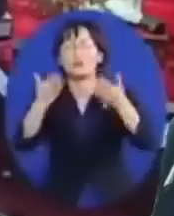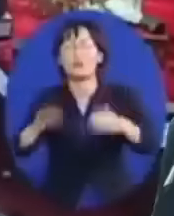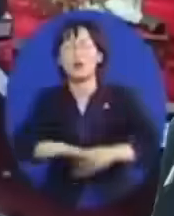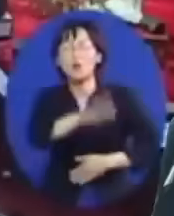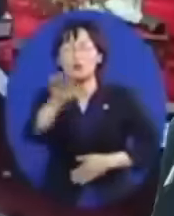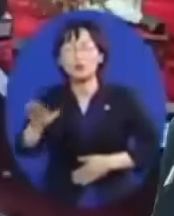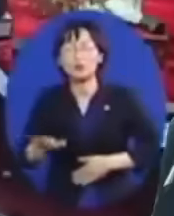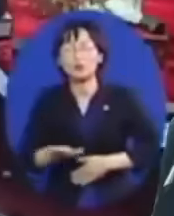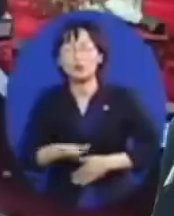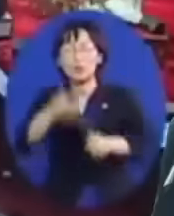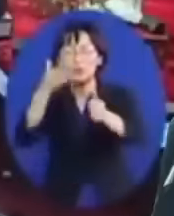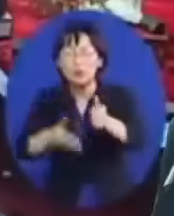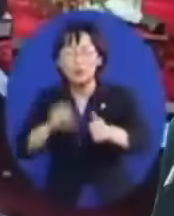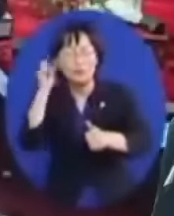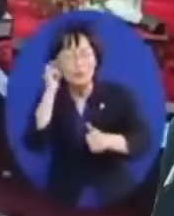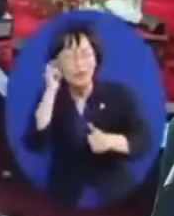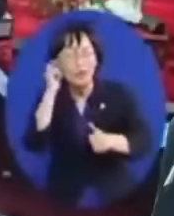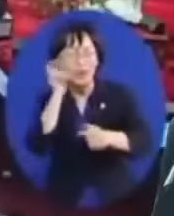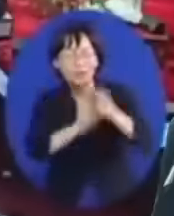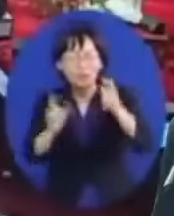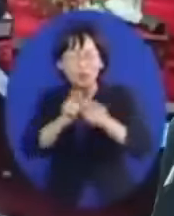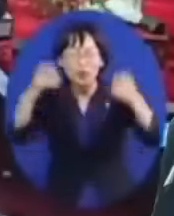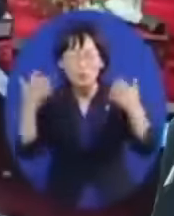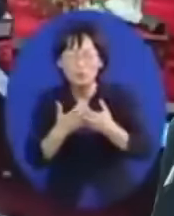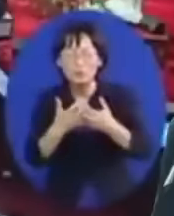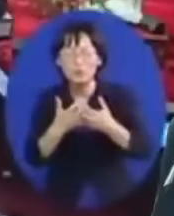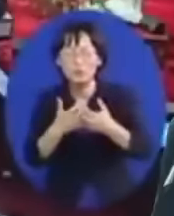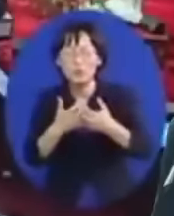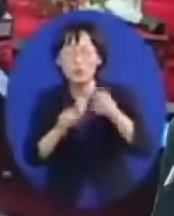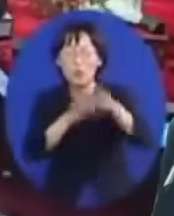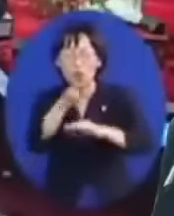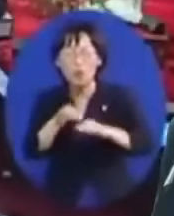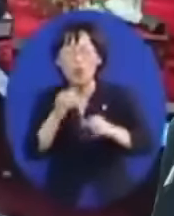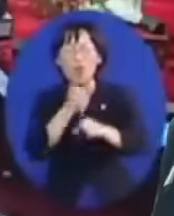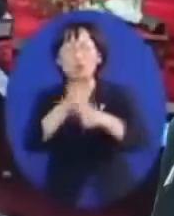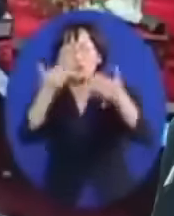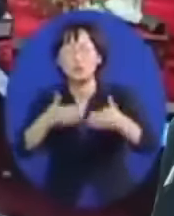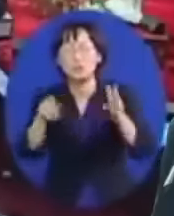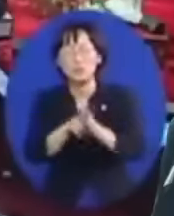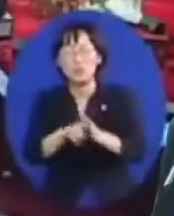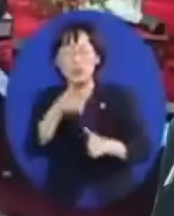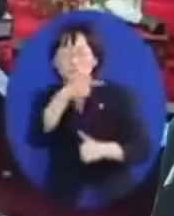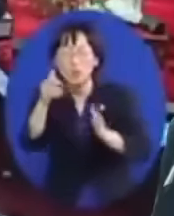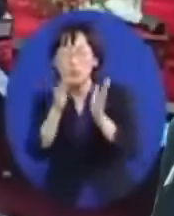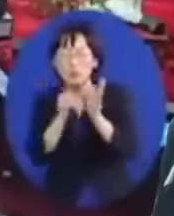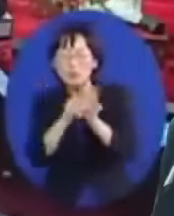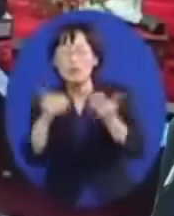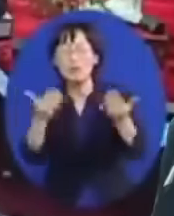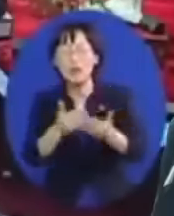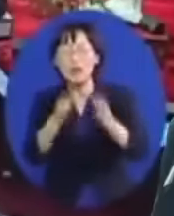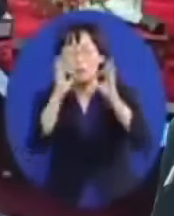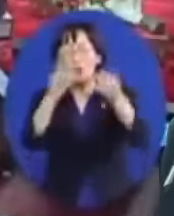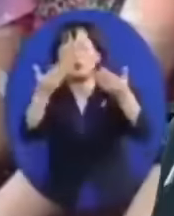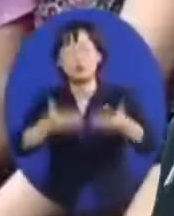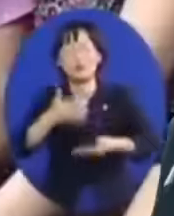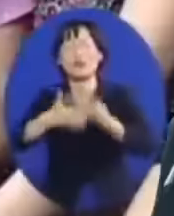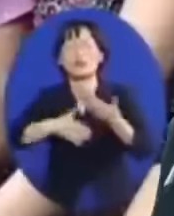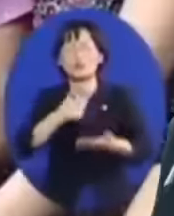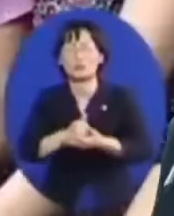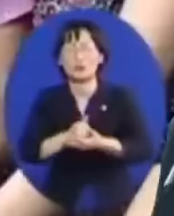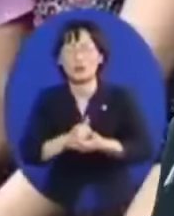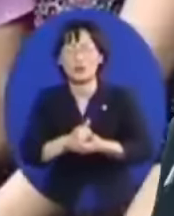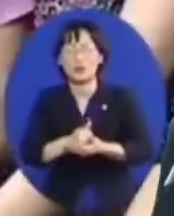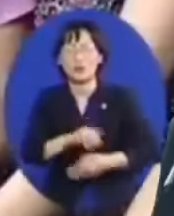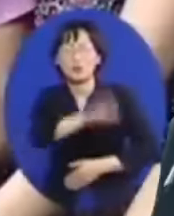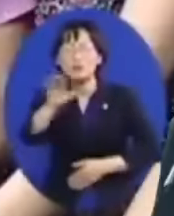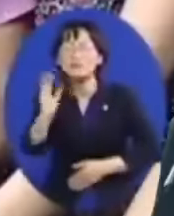우리의 구하는 것이나 생각하는 것에 넘치도록 능히 하실 하나님이십니다. 크고 비밀한 일을 보여주시는 하나님이십니다. 그러므로